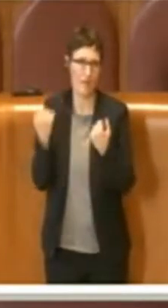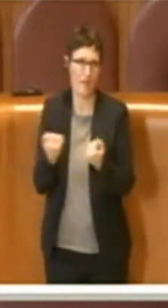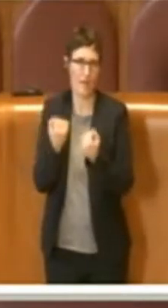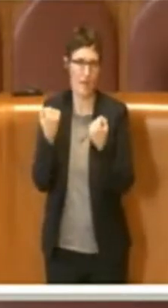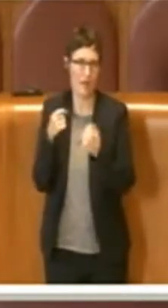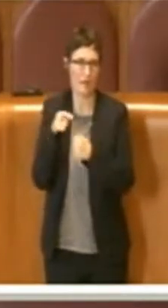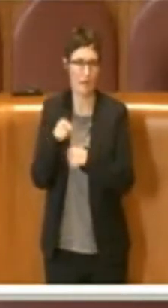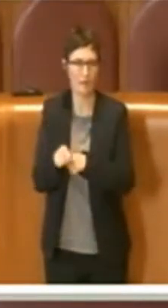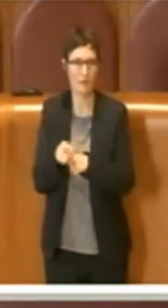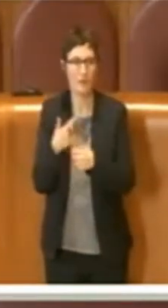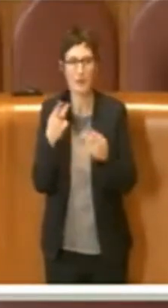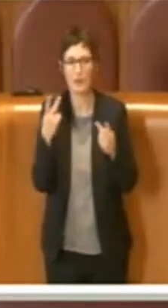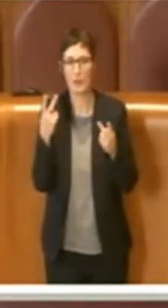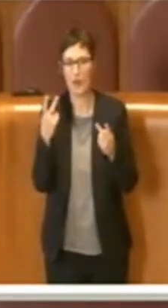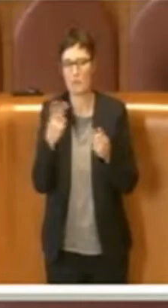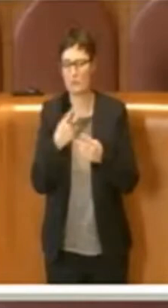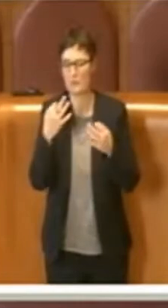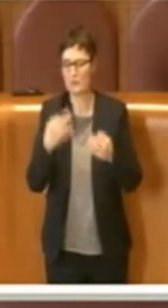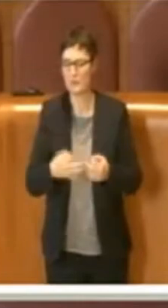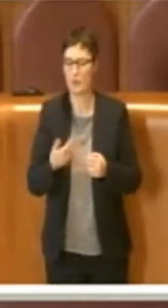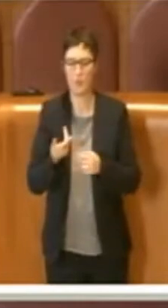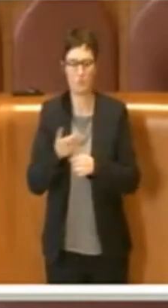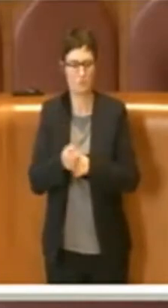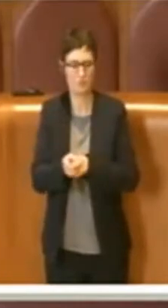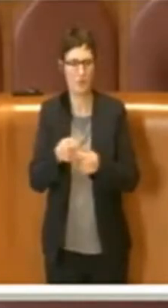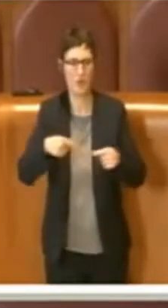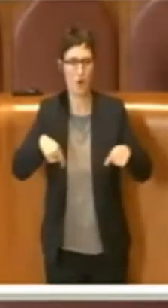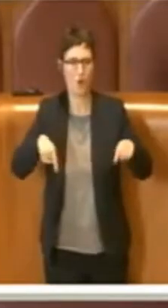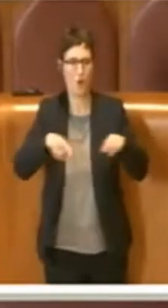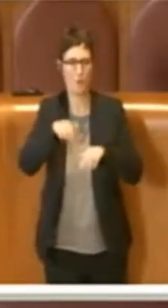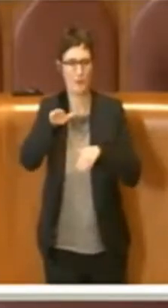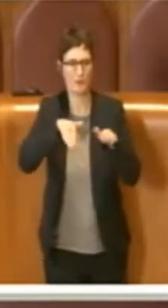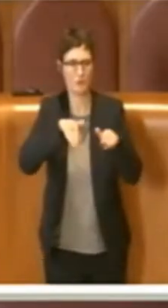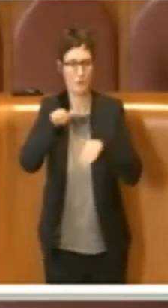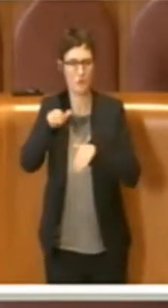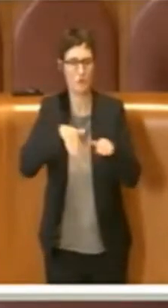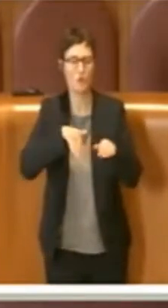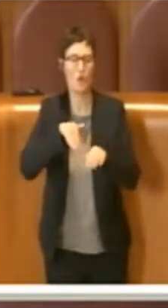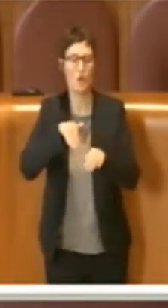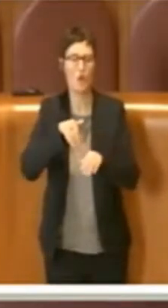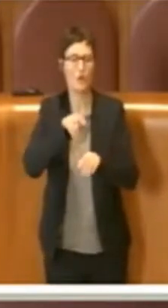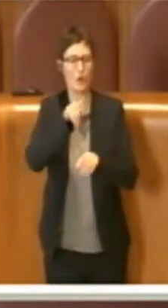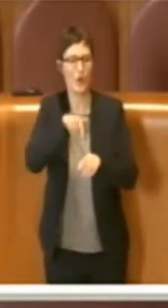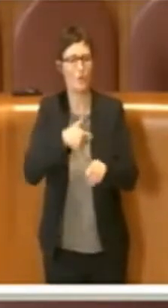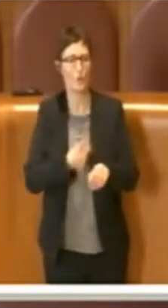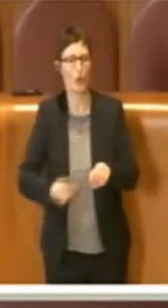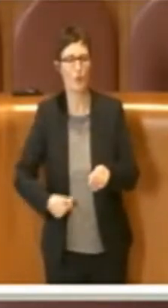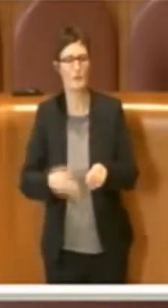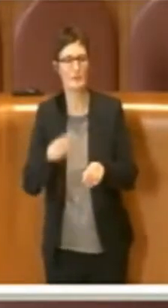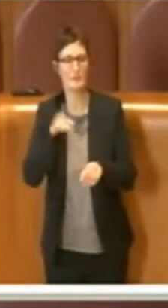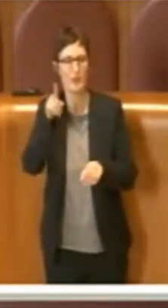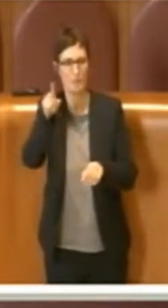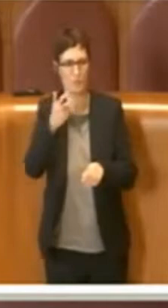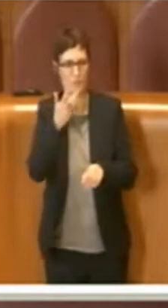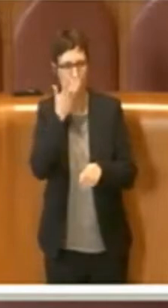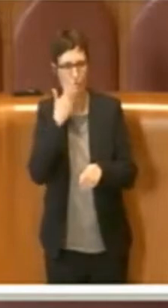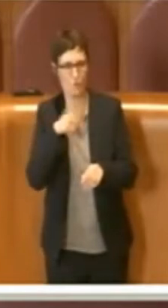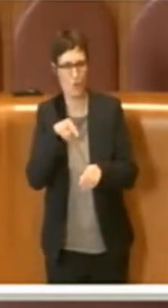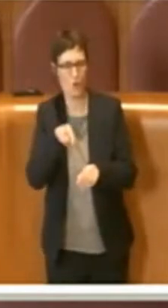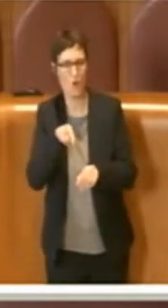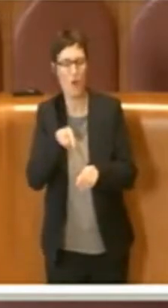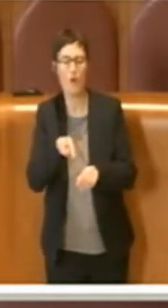convocheremo a breve una commissione richiesta anche dal consigliere bordoni ma